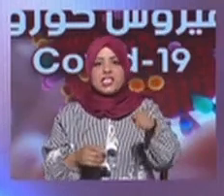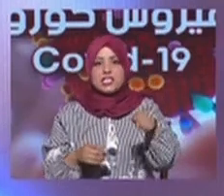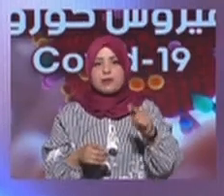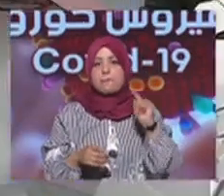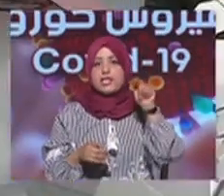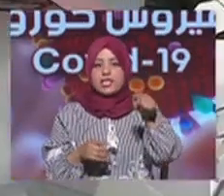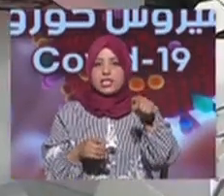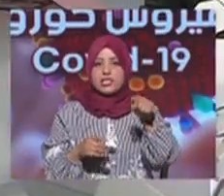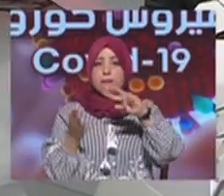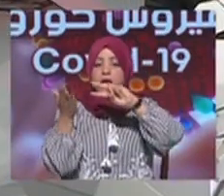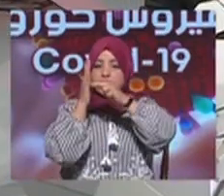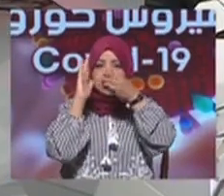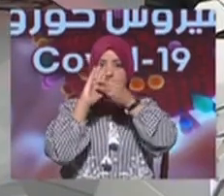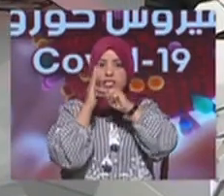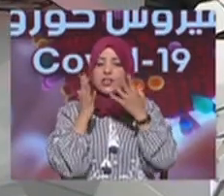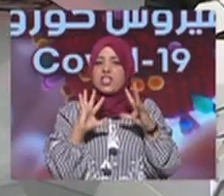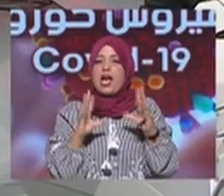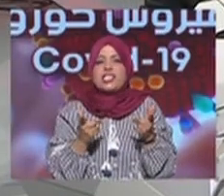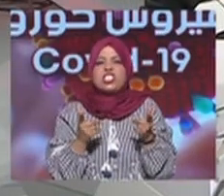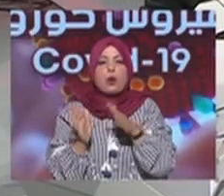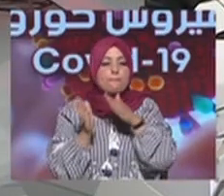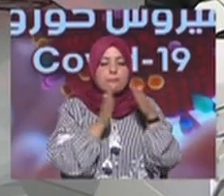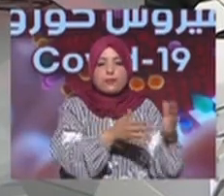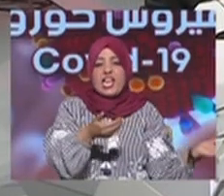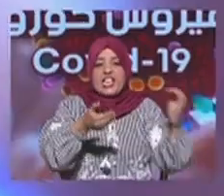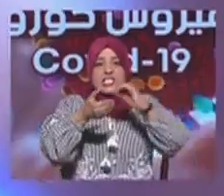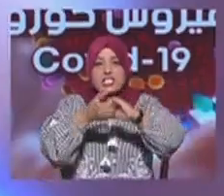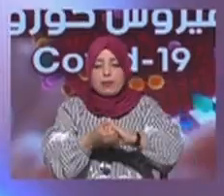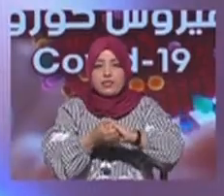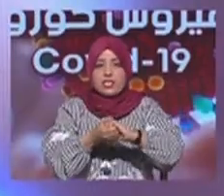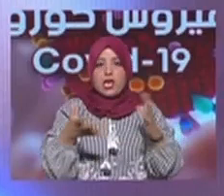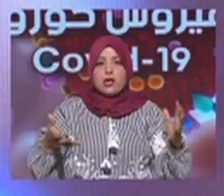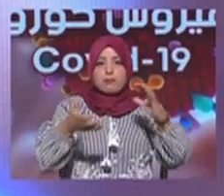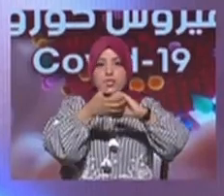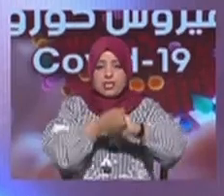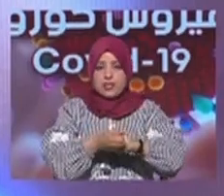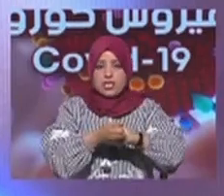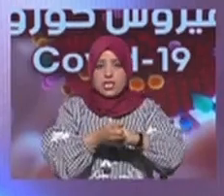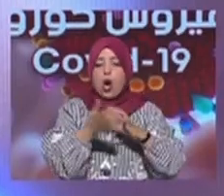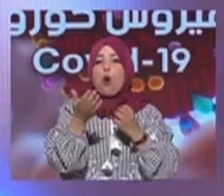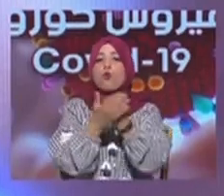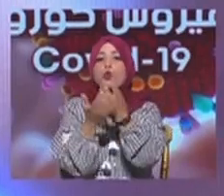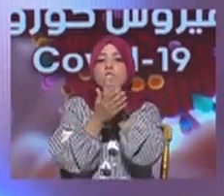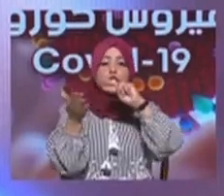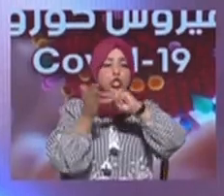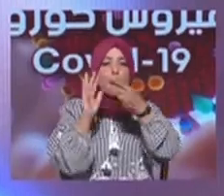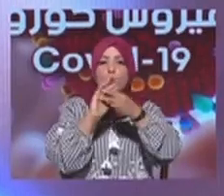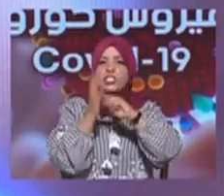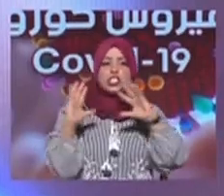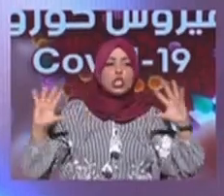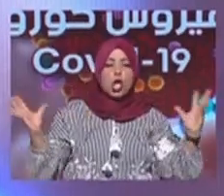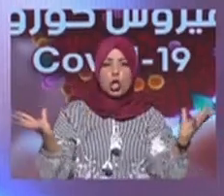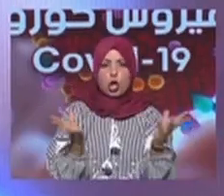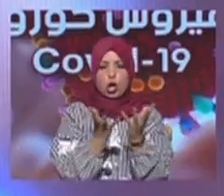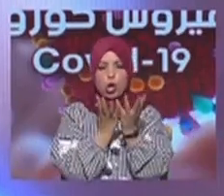يلزمش السيكونساج وحده يقف وحده ما يعمل حتى شيء يلزم تصير كونفرونتاسيون بالمعطيات الكلينيك والابيديميولوجيك